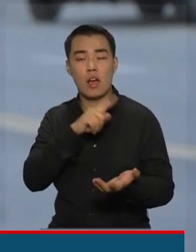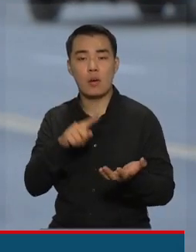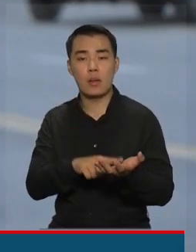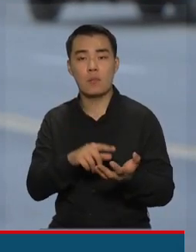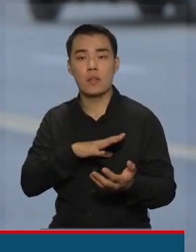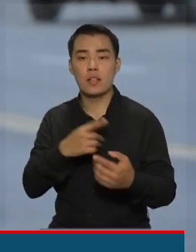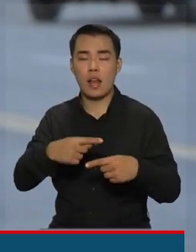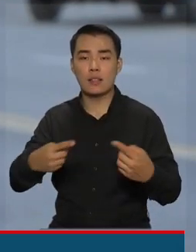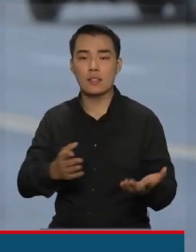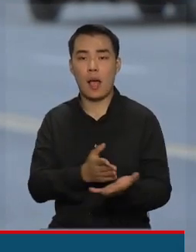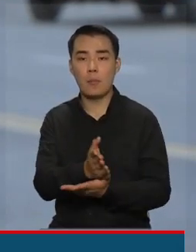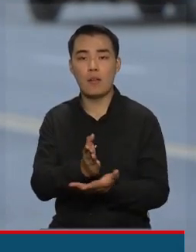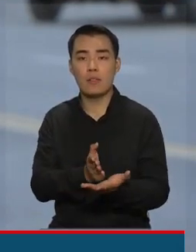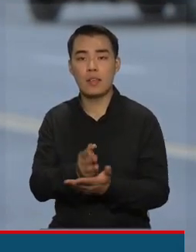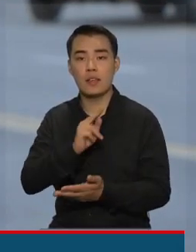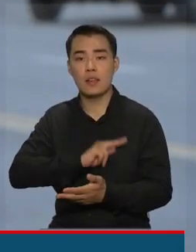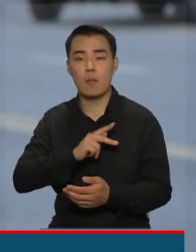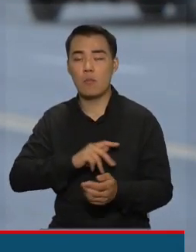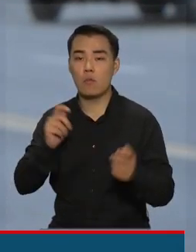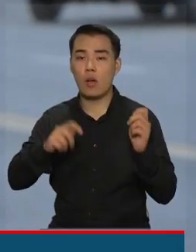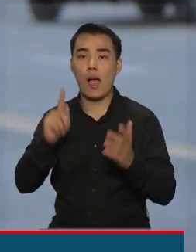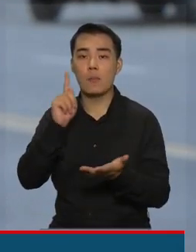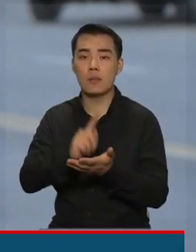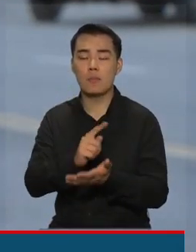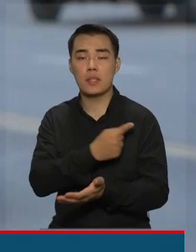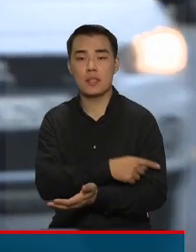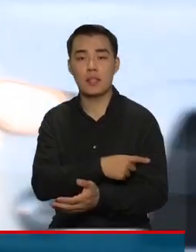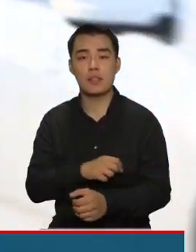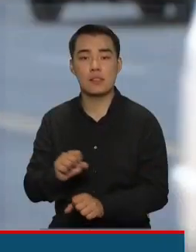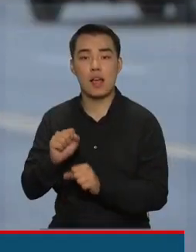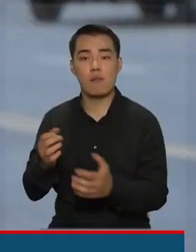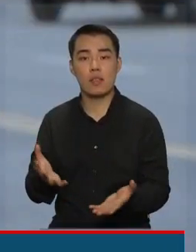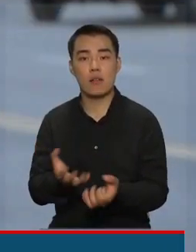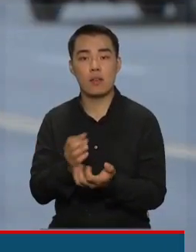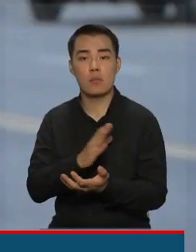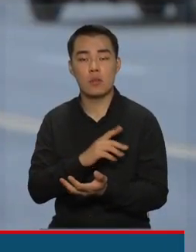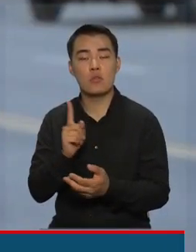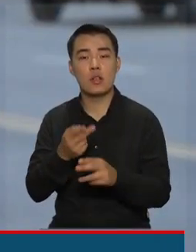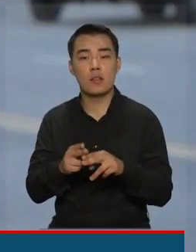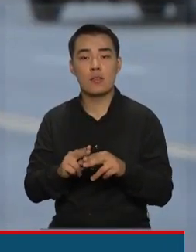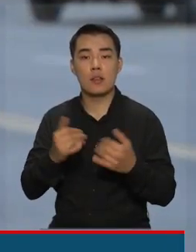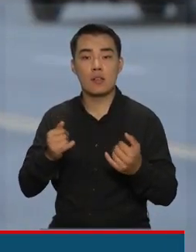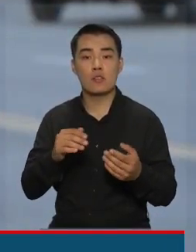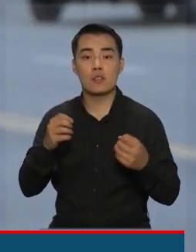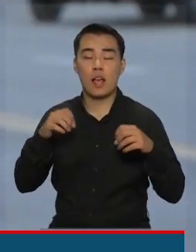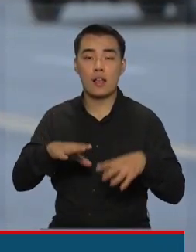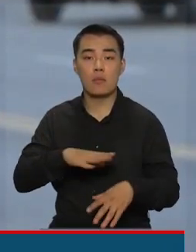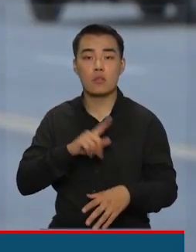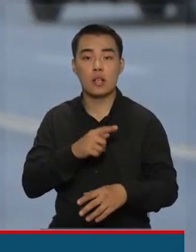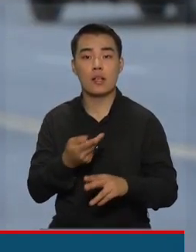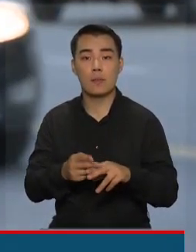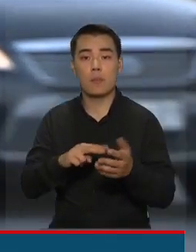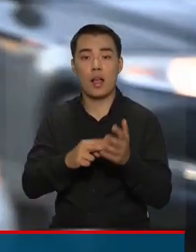самым разным направлениям работы фонда обязательного медицинского страхования. В чем сошли стороны, так это в том, что систему